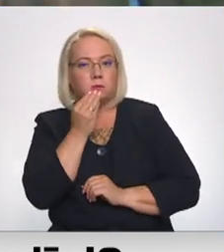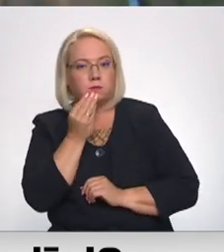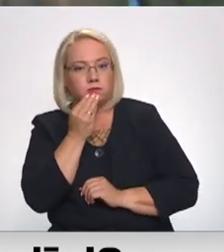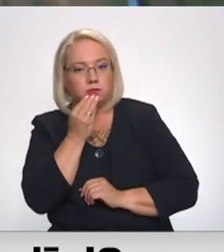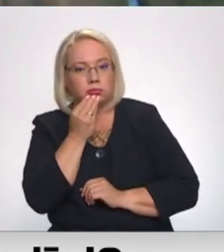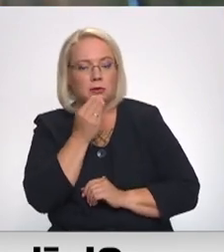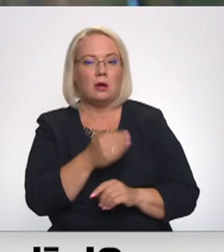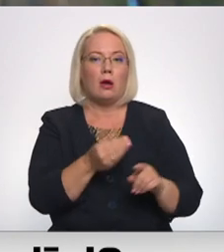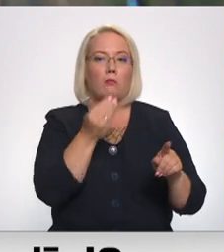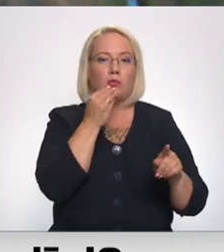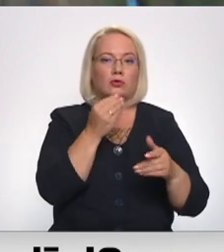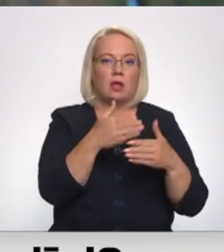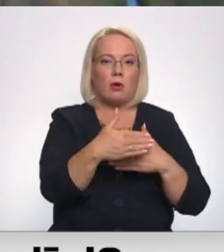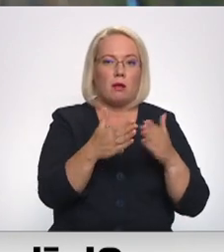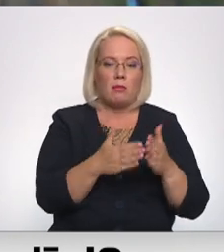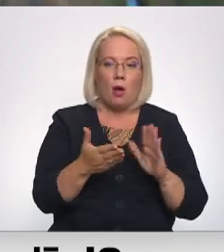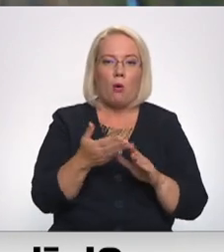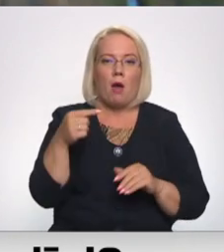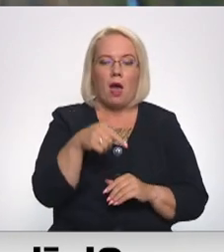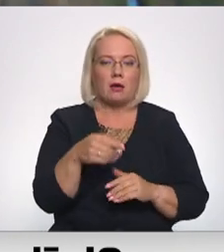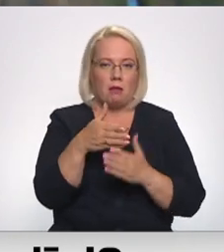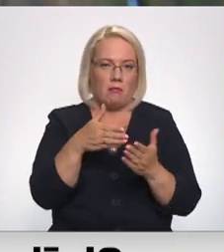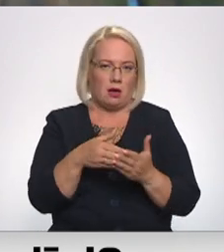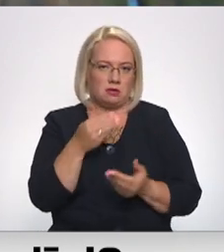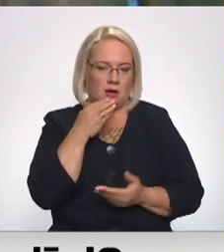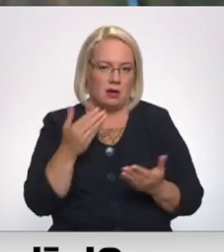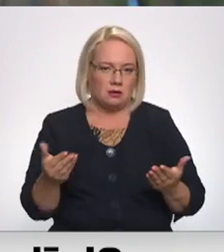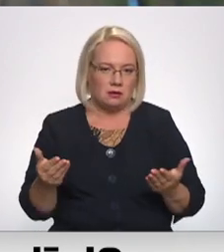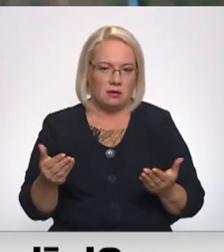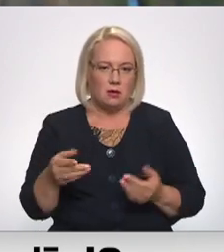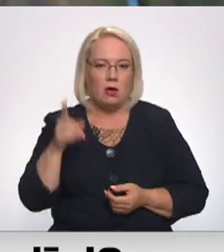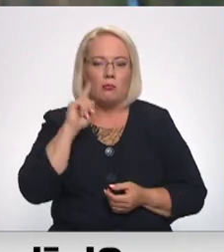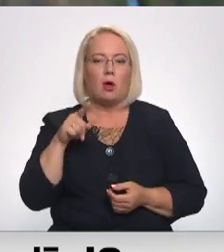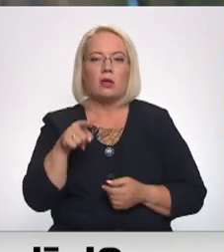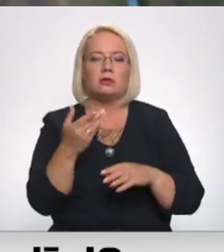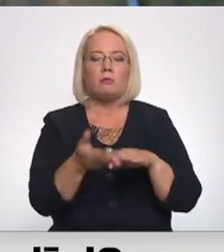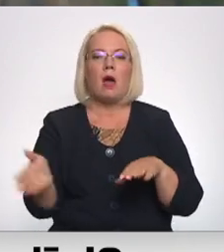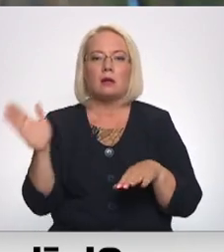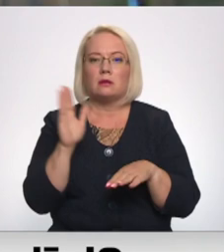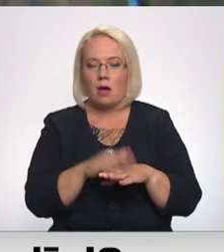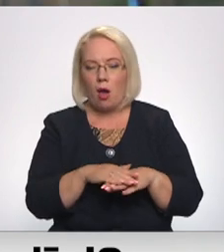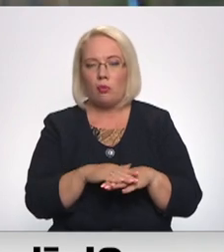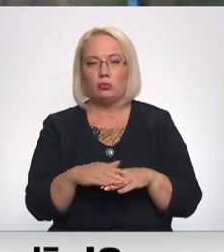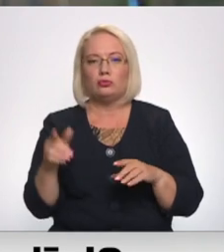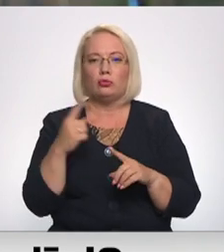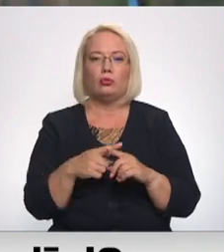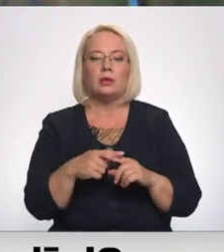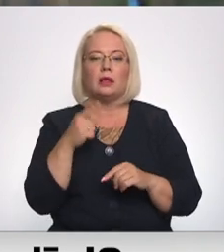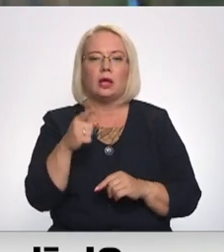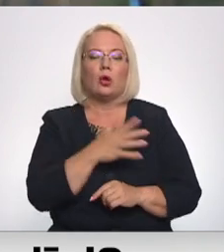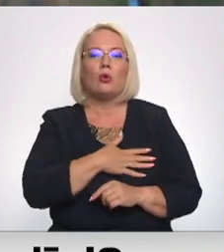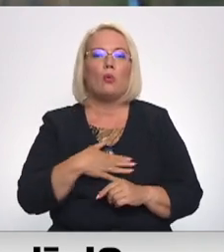tad viņas ir pusdienu kārbiņā un atnākot mājās, vai atkal nav maizītes. Nu, tad, protams, tas būs par daudz un tā tik